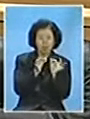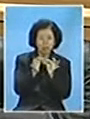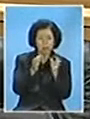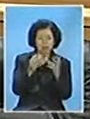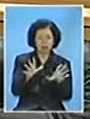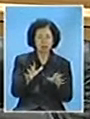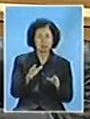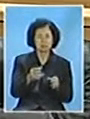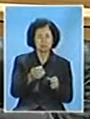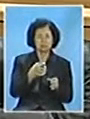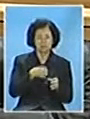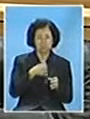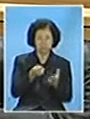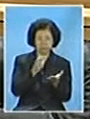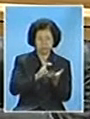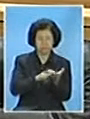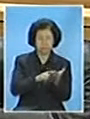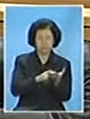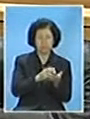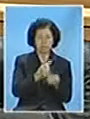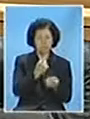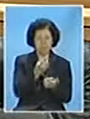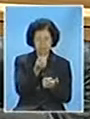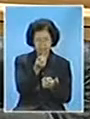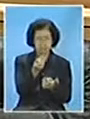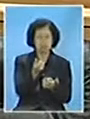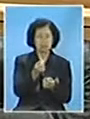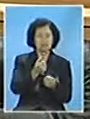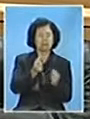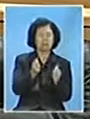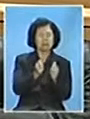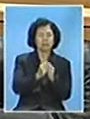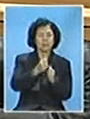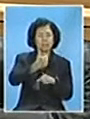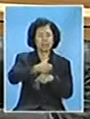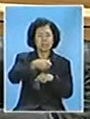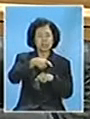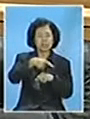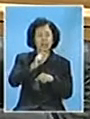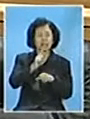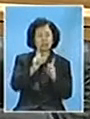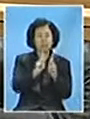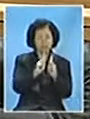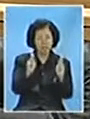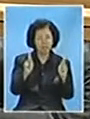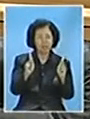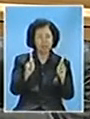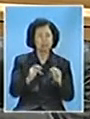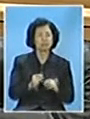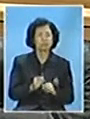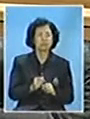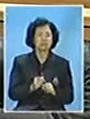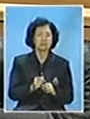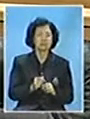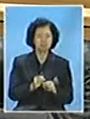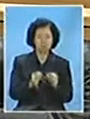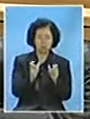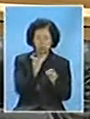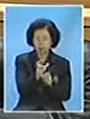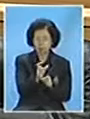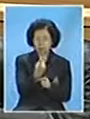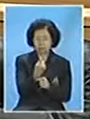งข้อสังเกตนิดนึงครับท่านประธานกรรมธิการและคณะกรรมธิการครับคือในวรรคหนึ่งของมาตรา